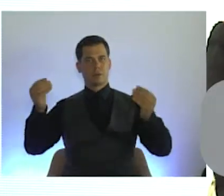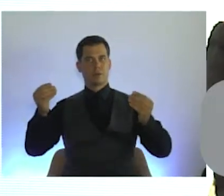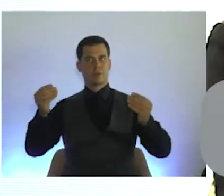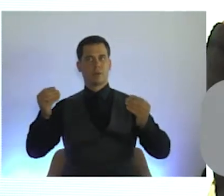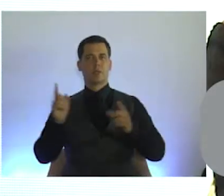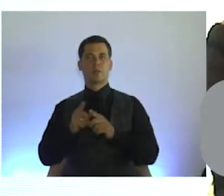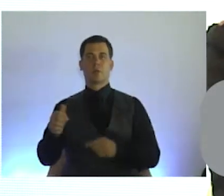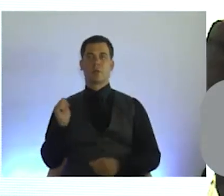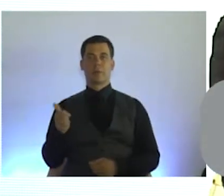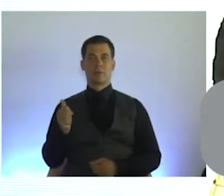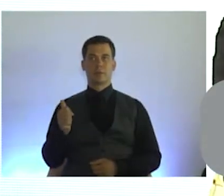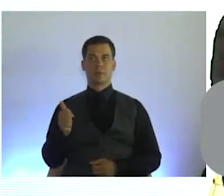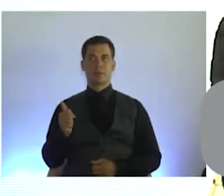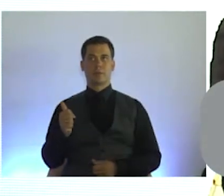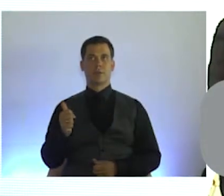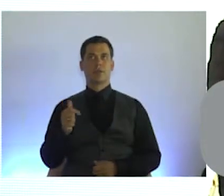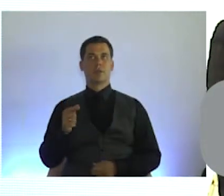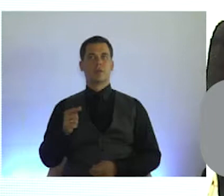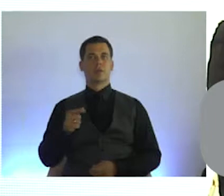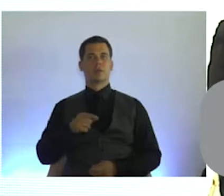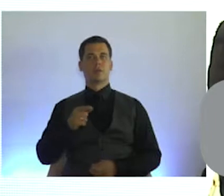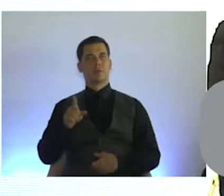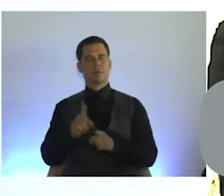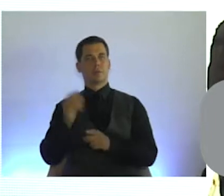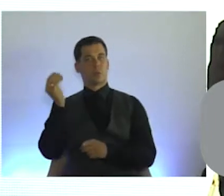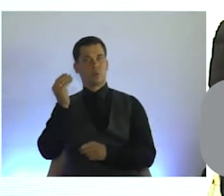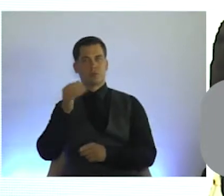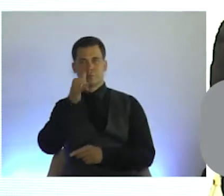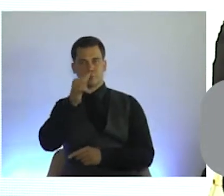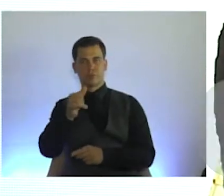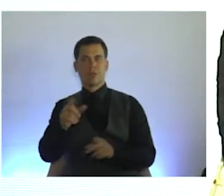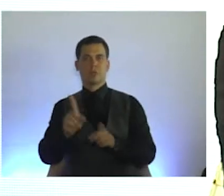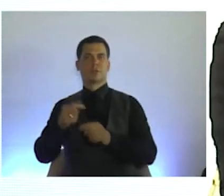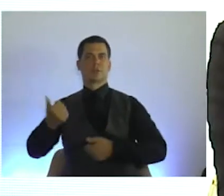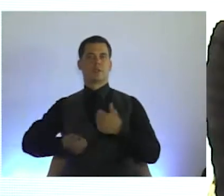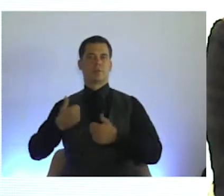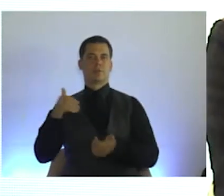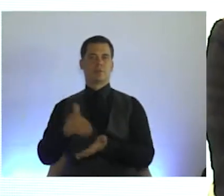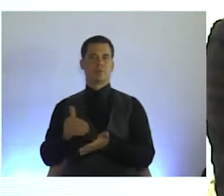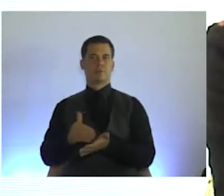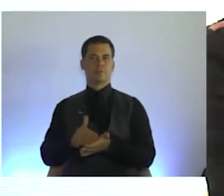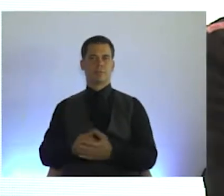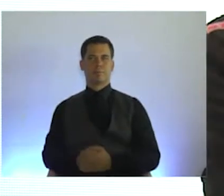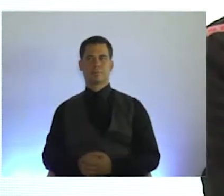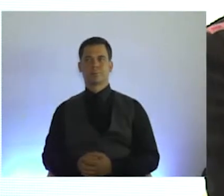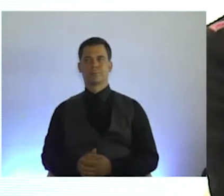te kompetencje, których szkoła nie uczy, a na rynku pracy i w życiu zawodowym potrzebujemy. Ale jeszcze tak skojarzyło mi się